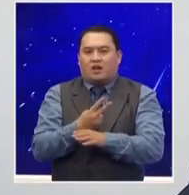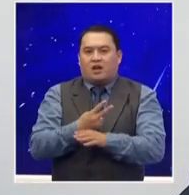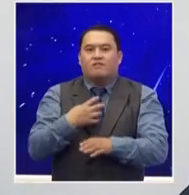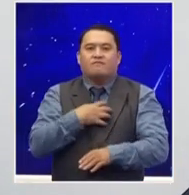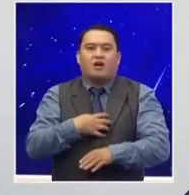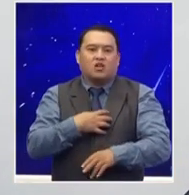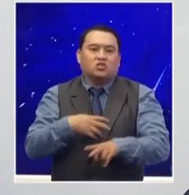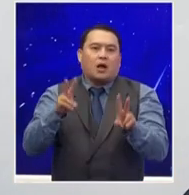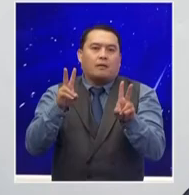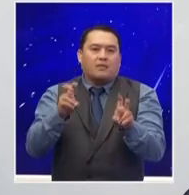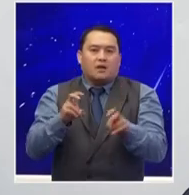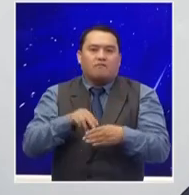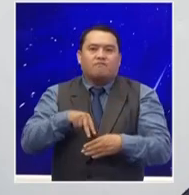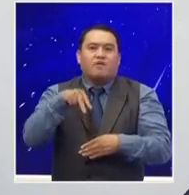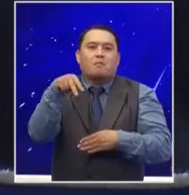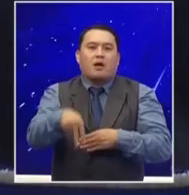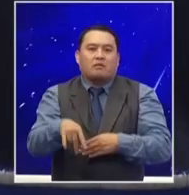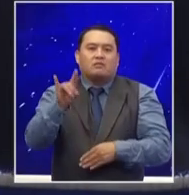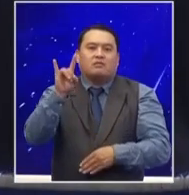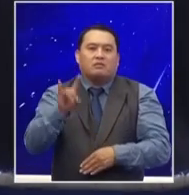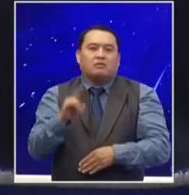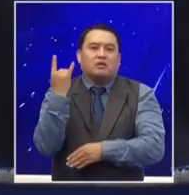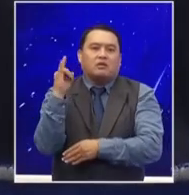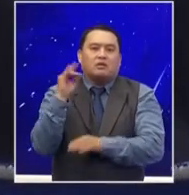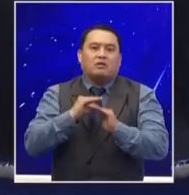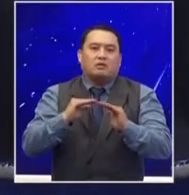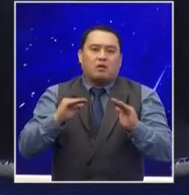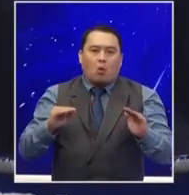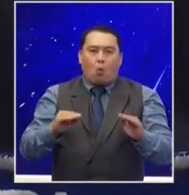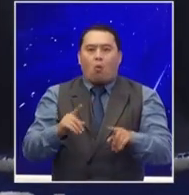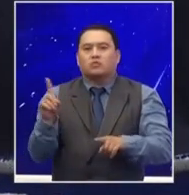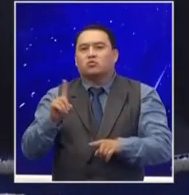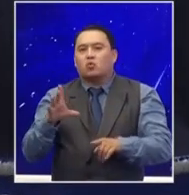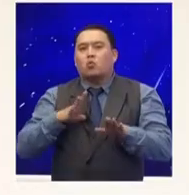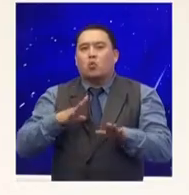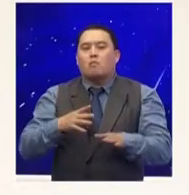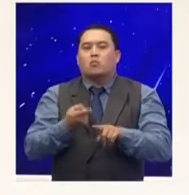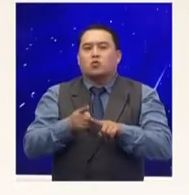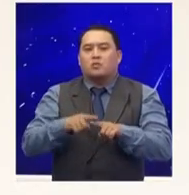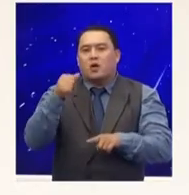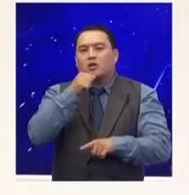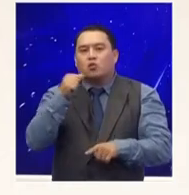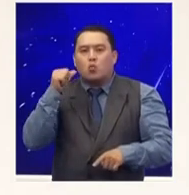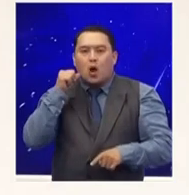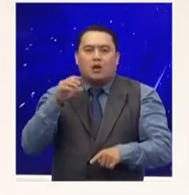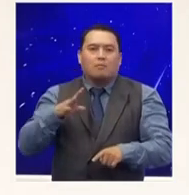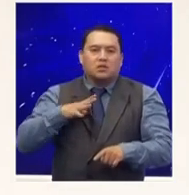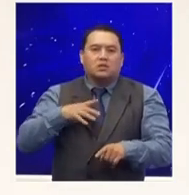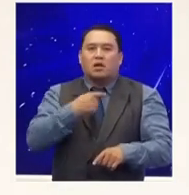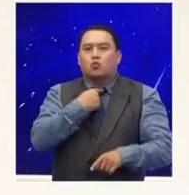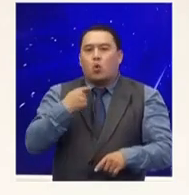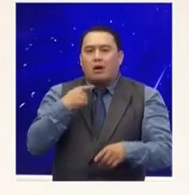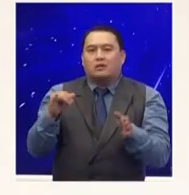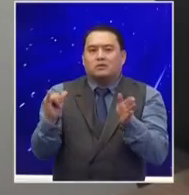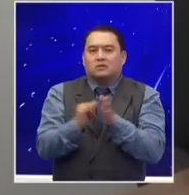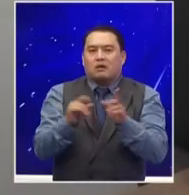травмы. Вторая не менее важная тема – встречи и выпадение детей из окон. Только в текущем году в Талдыкургане было